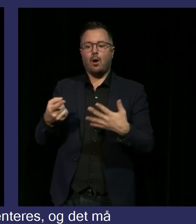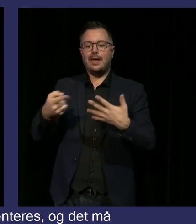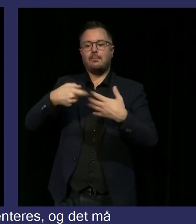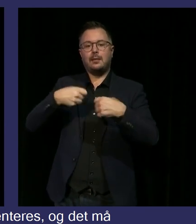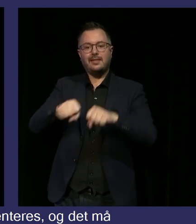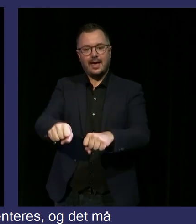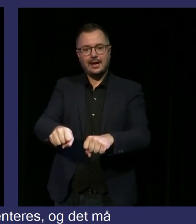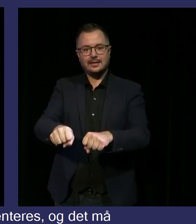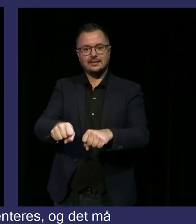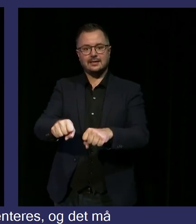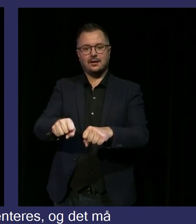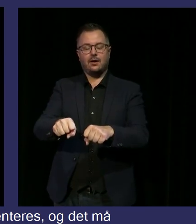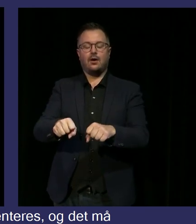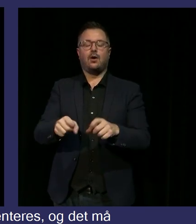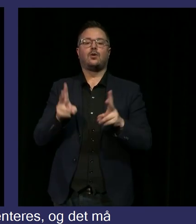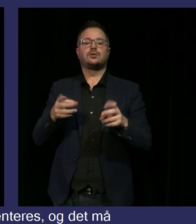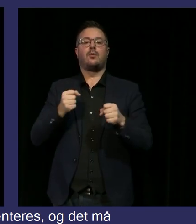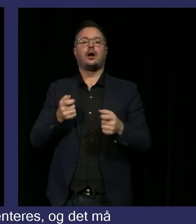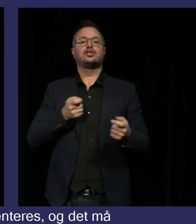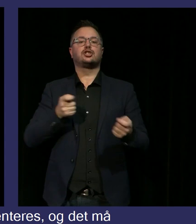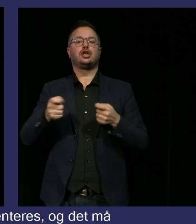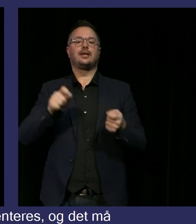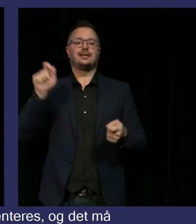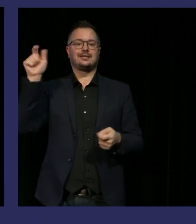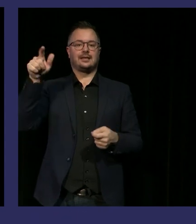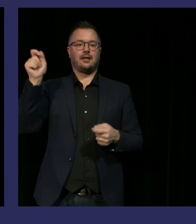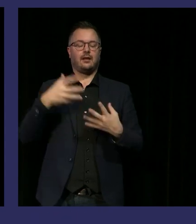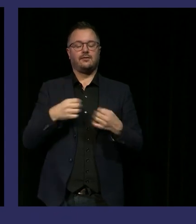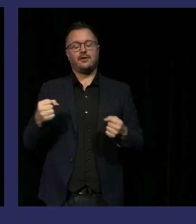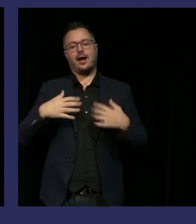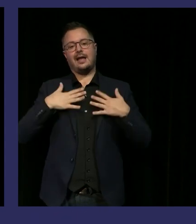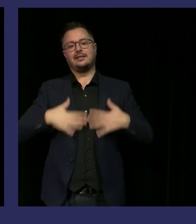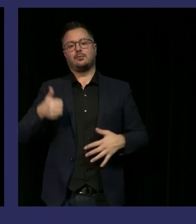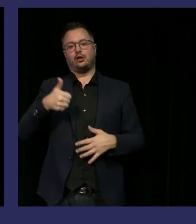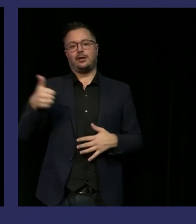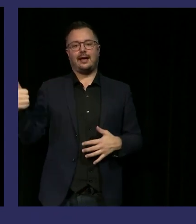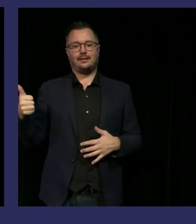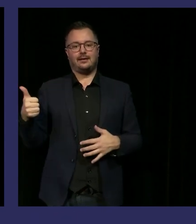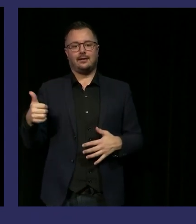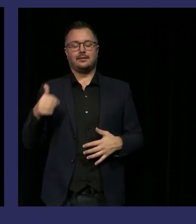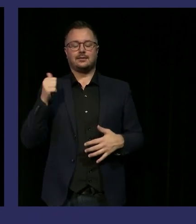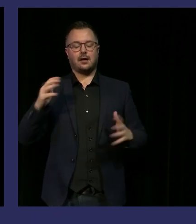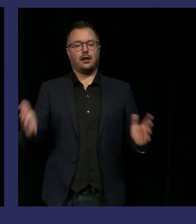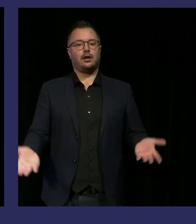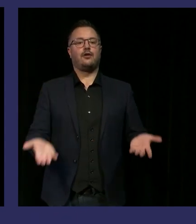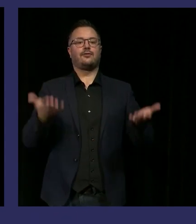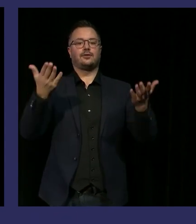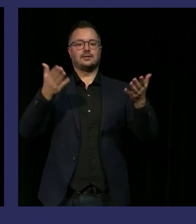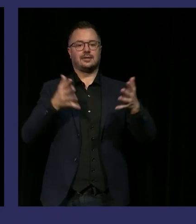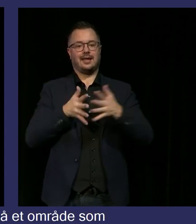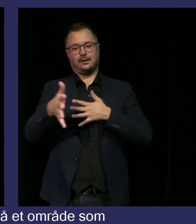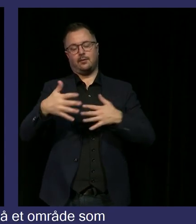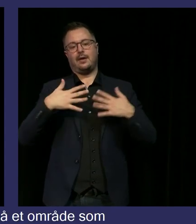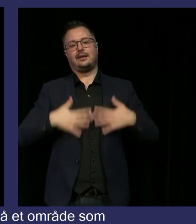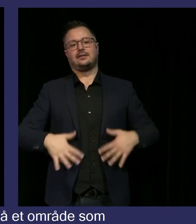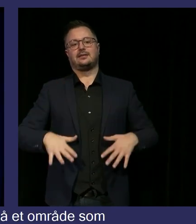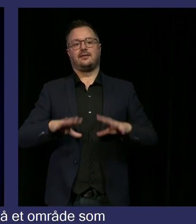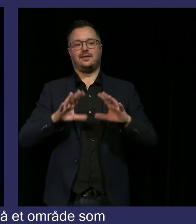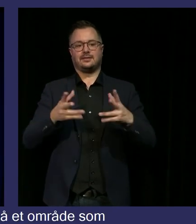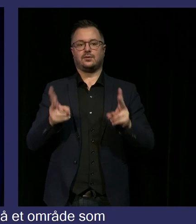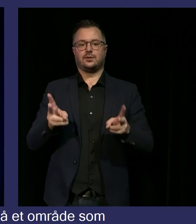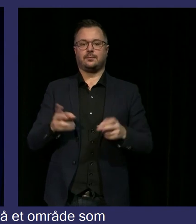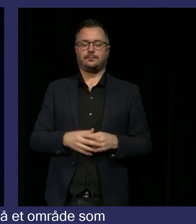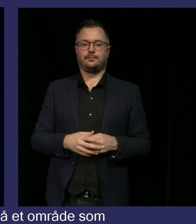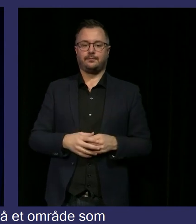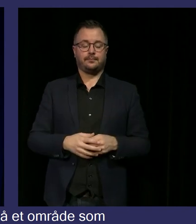det må gis også noen styringssignal også fra helsemyndighetene på at det her skal løftes også I helsevesenet. det en, kan